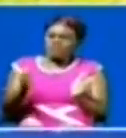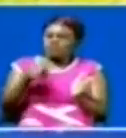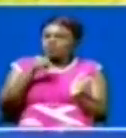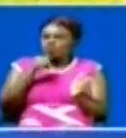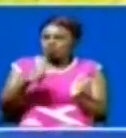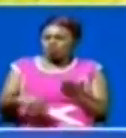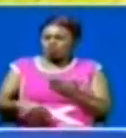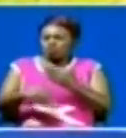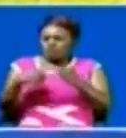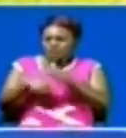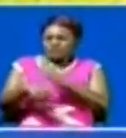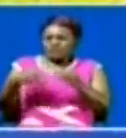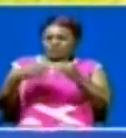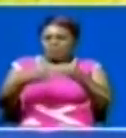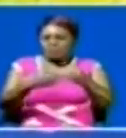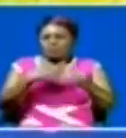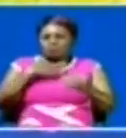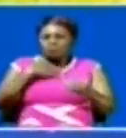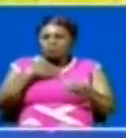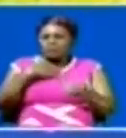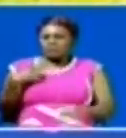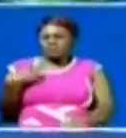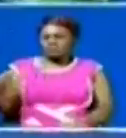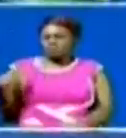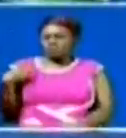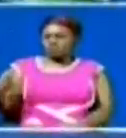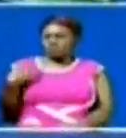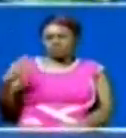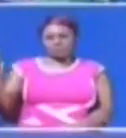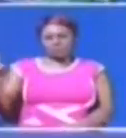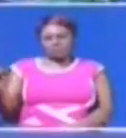kuenda tu kwa uongozini na kujitakia kuwa tajiri.